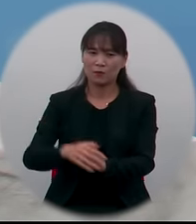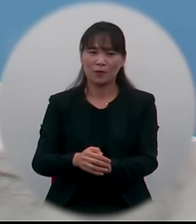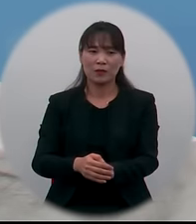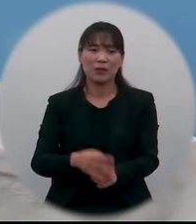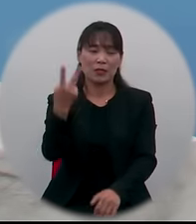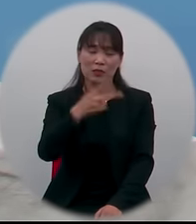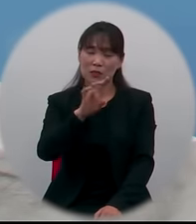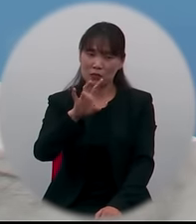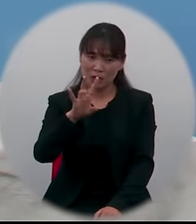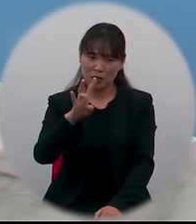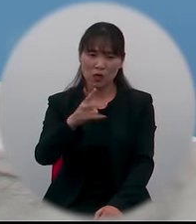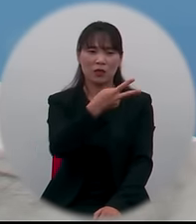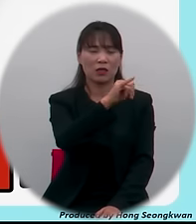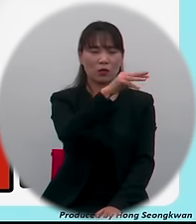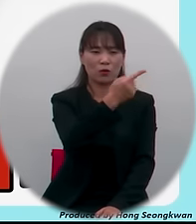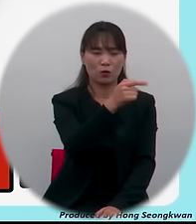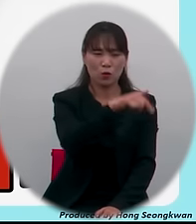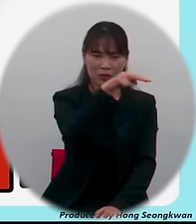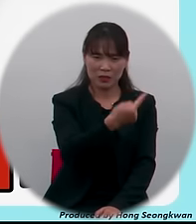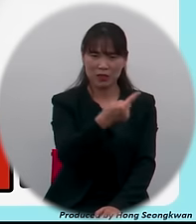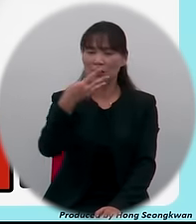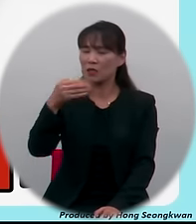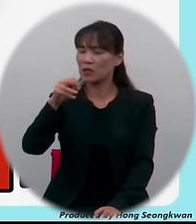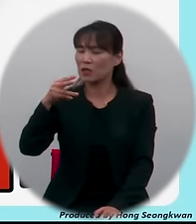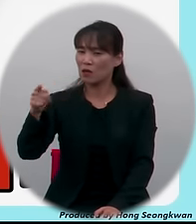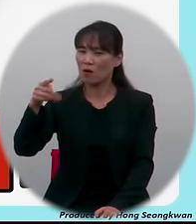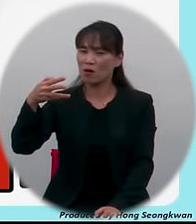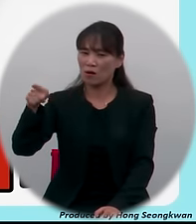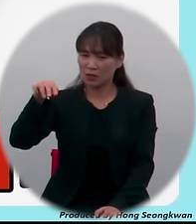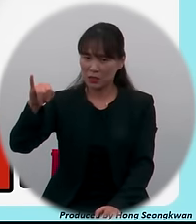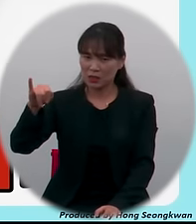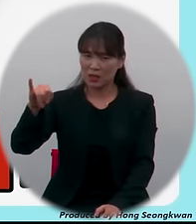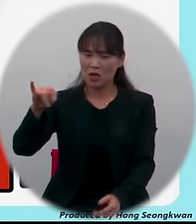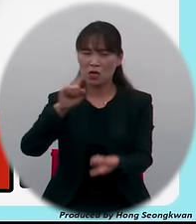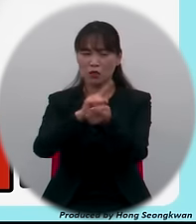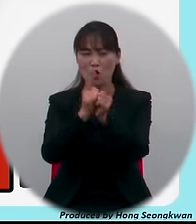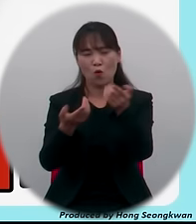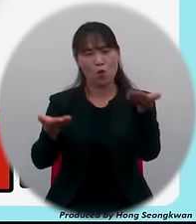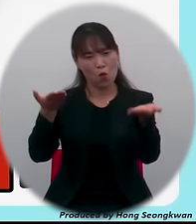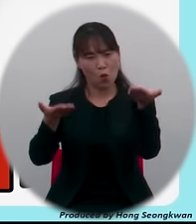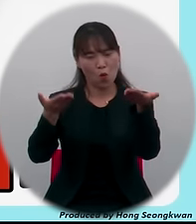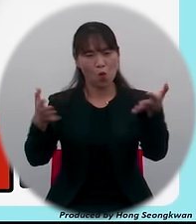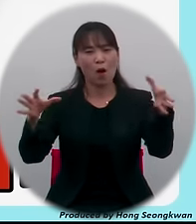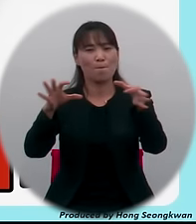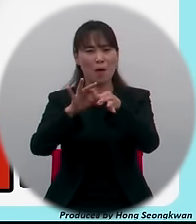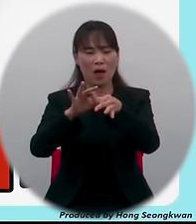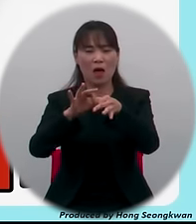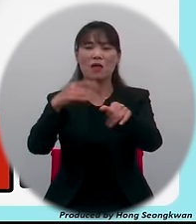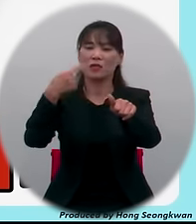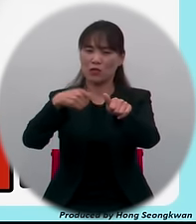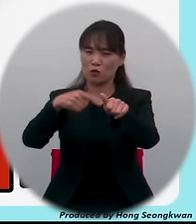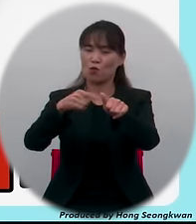그리고 2024년 디톡스와 리터러시를 상황에 맞게 적절하게 균형감 있게 섞어서